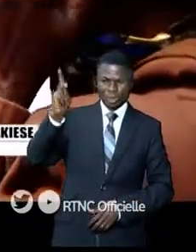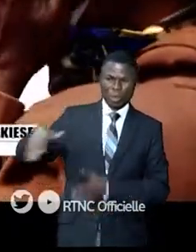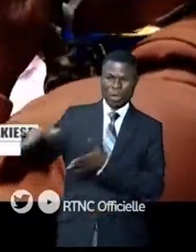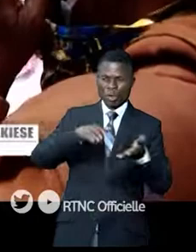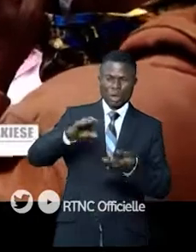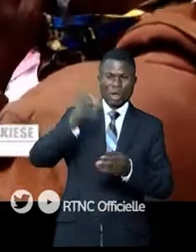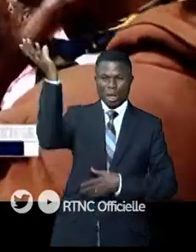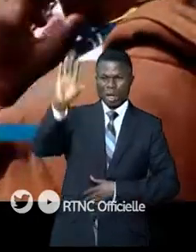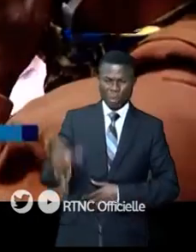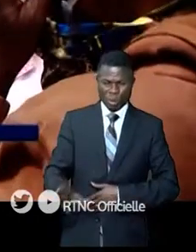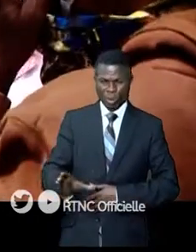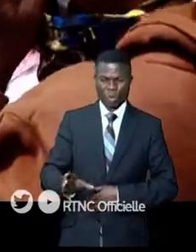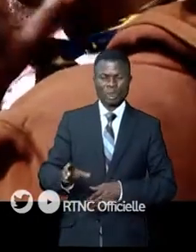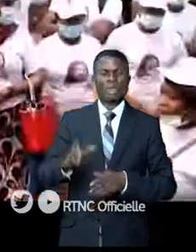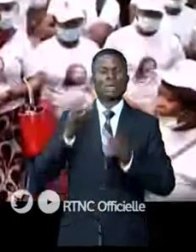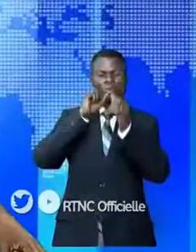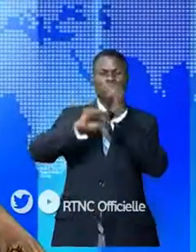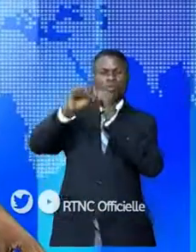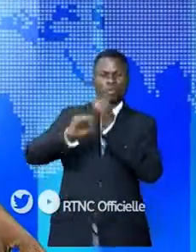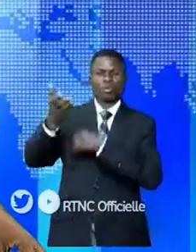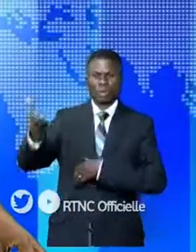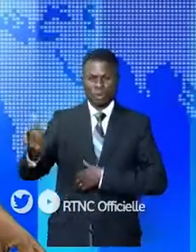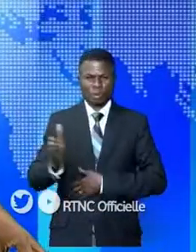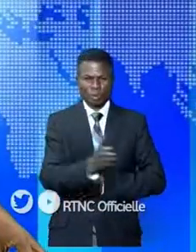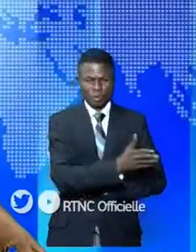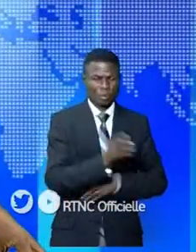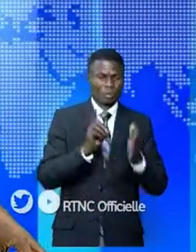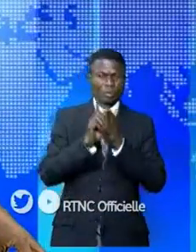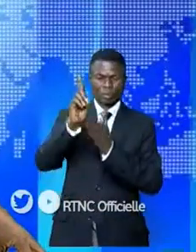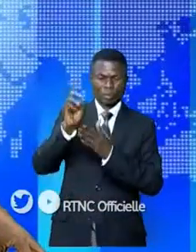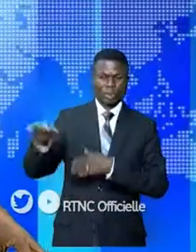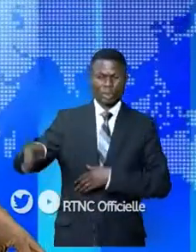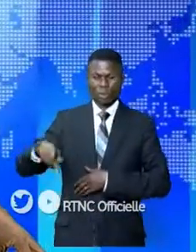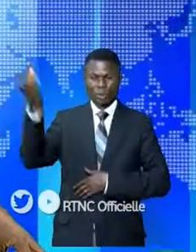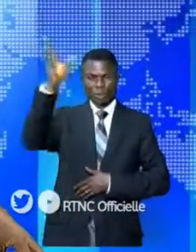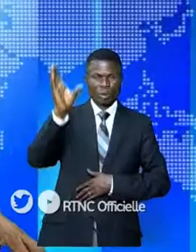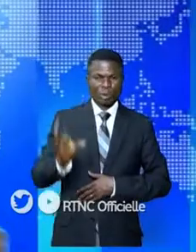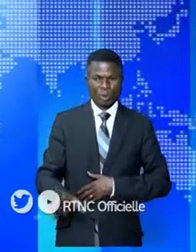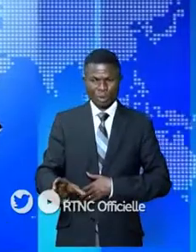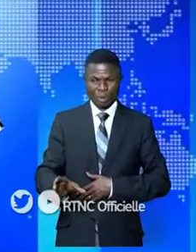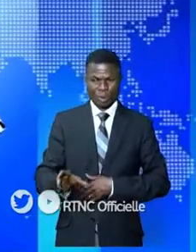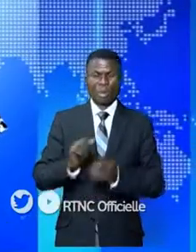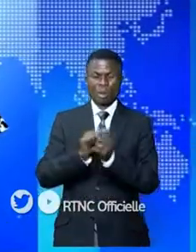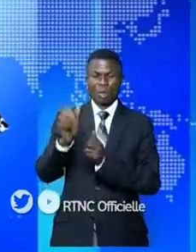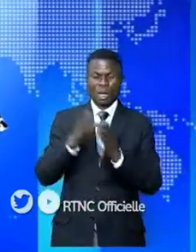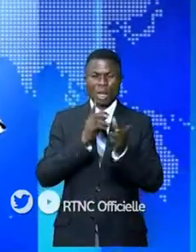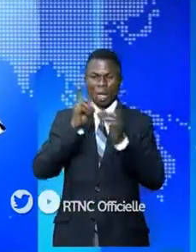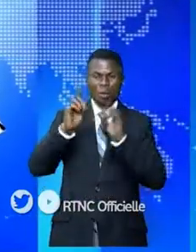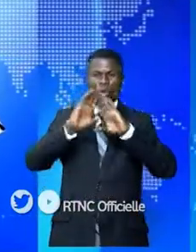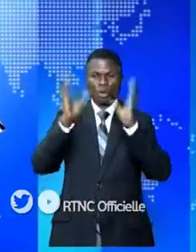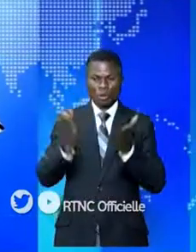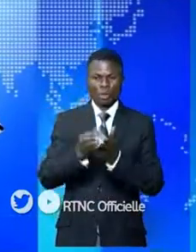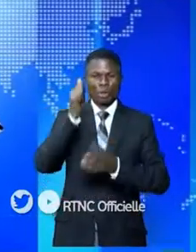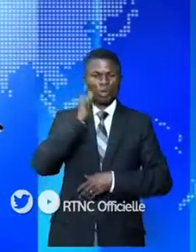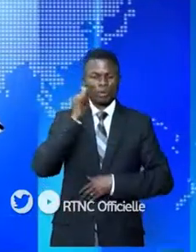numéro 1, ont été également sensibilisés. Le développement de la province du Congo central passe aussi par le dialogue communautaire entre ses